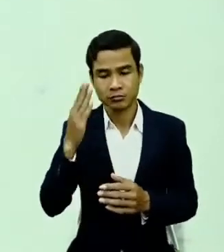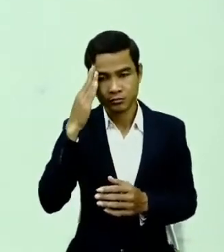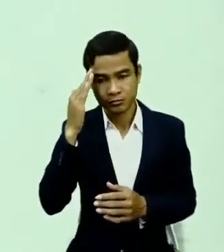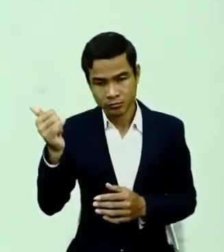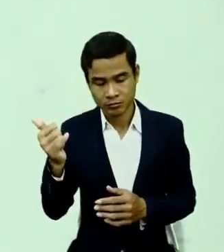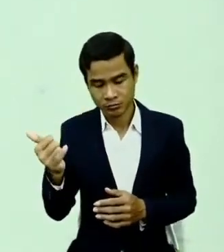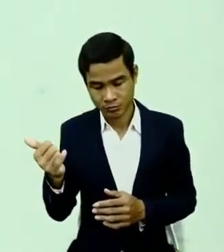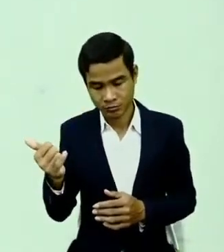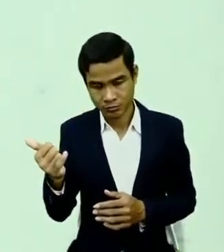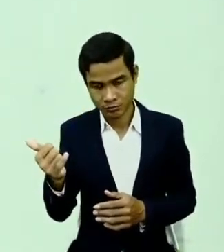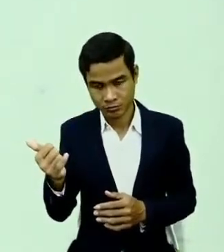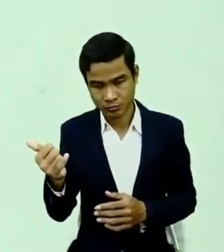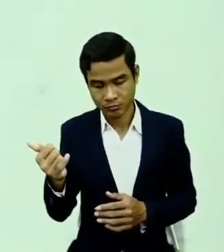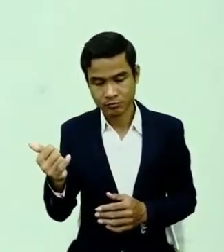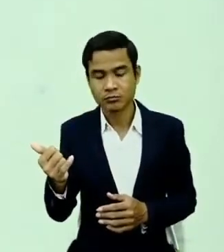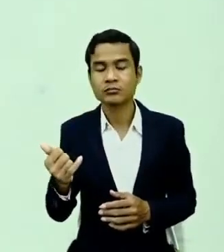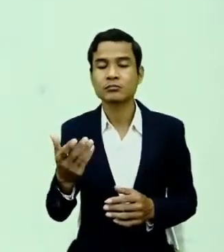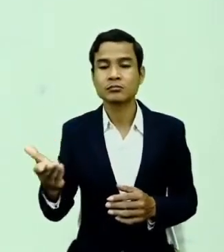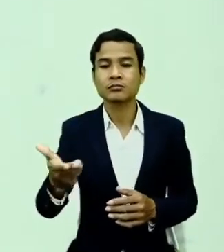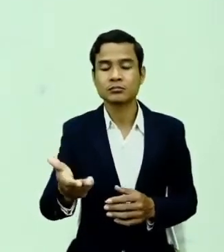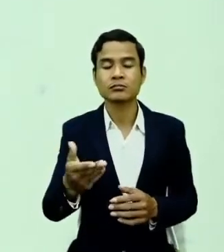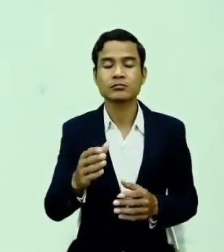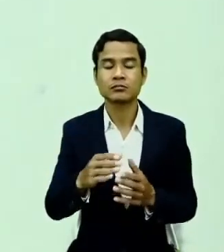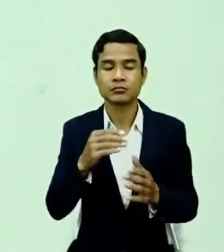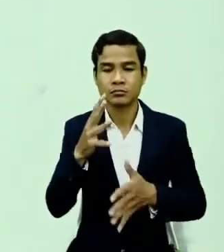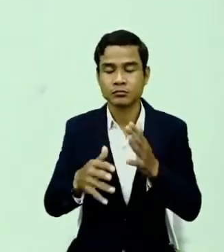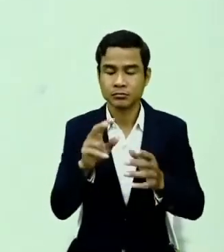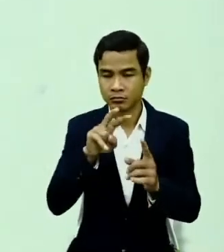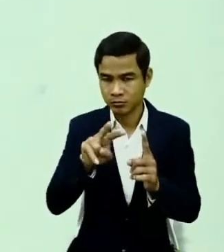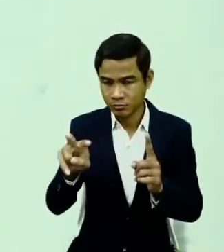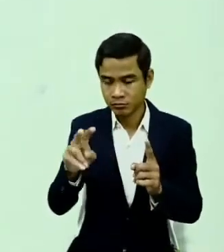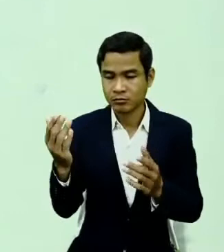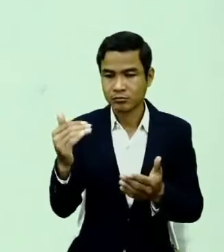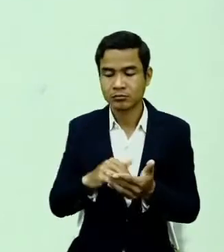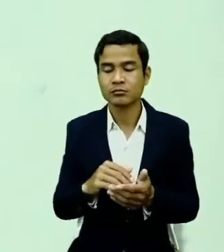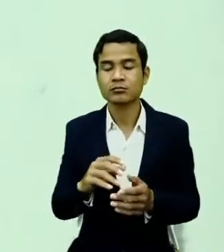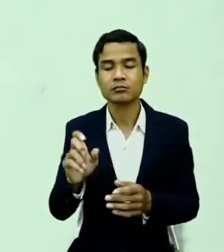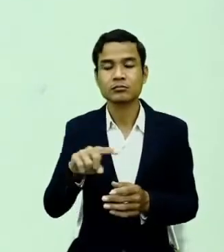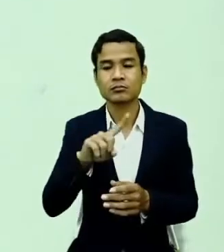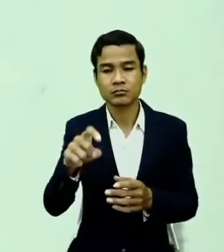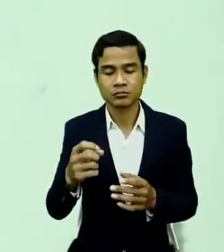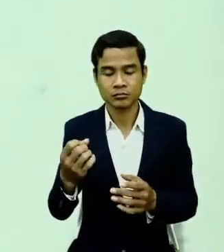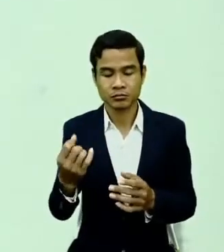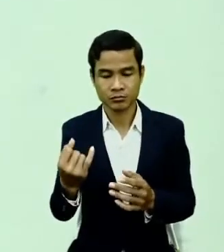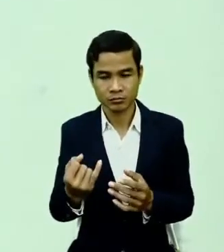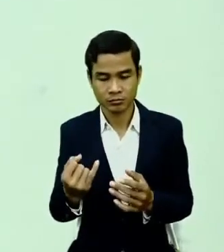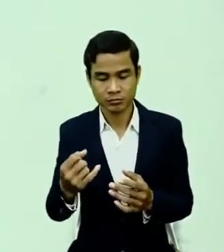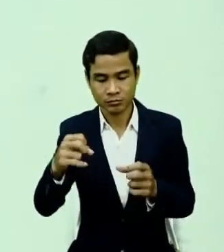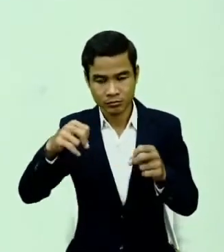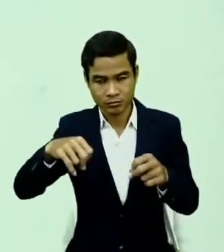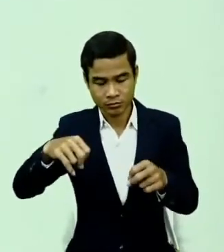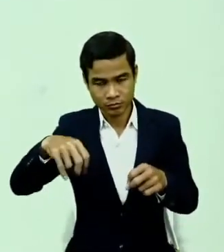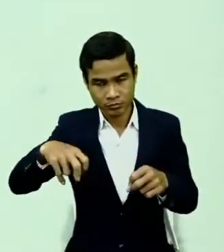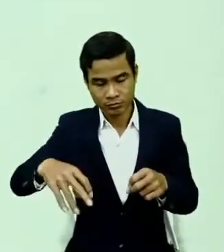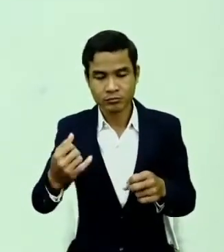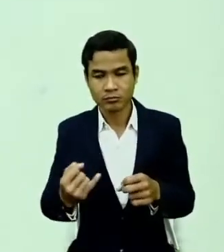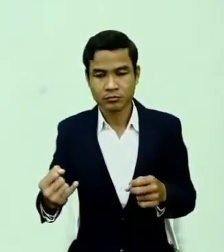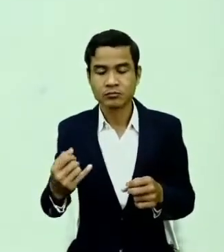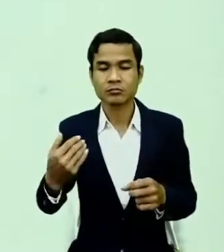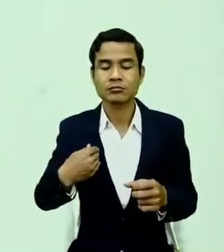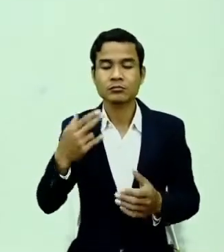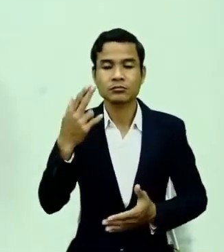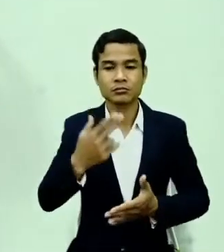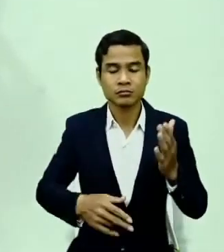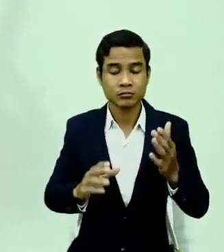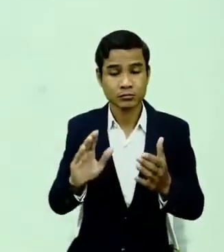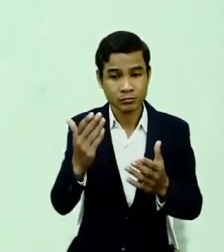អ្វីតោះតាមសំណួរម្ដងទៀតតើតម្រូវការរបស់កុមារមានអ្វីខ្លះ